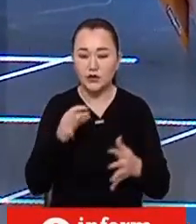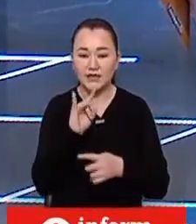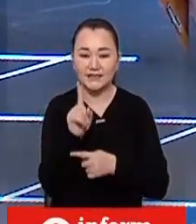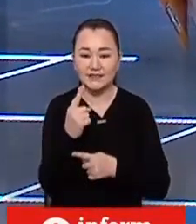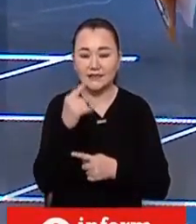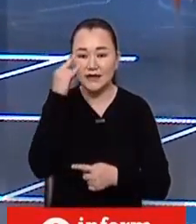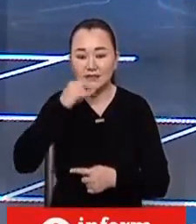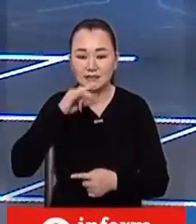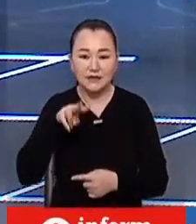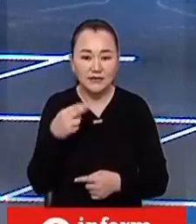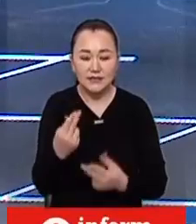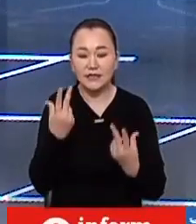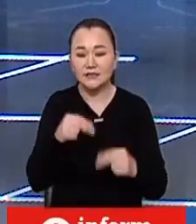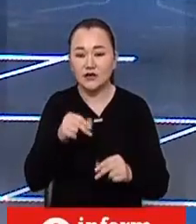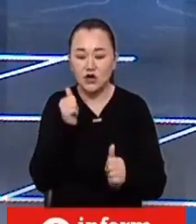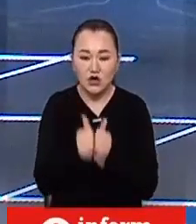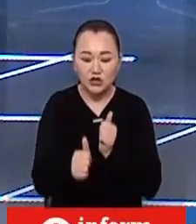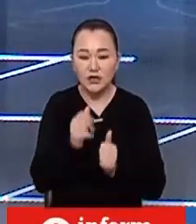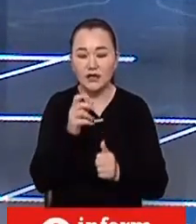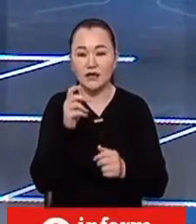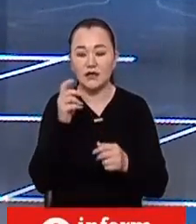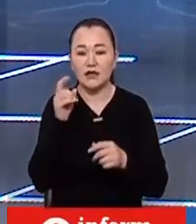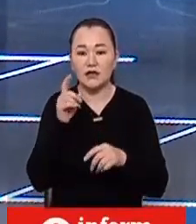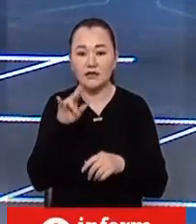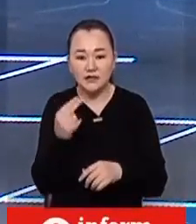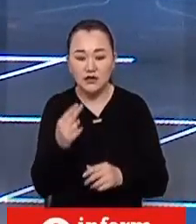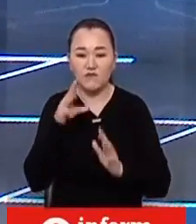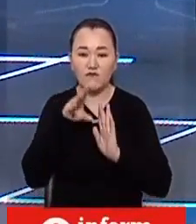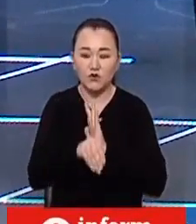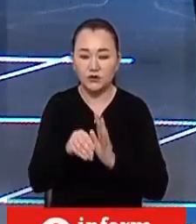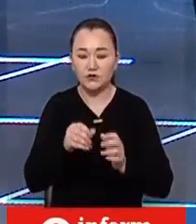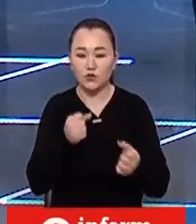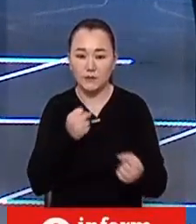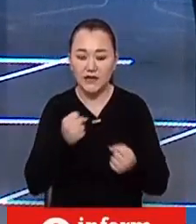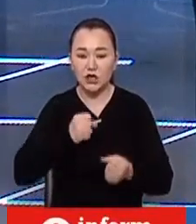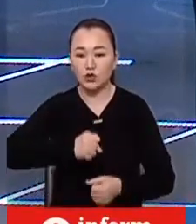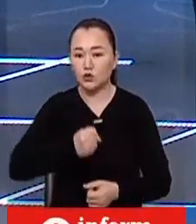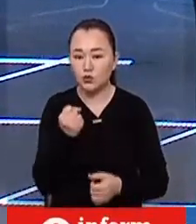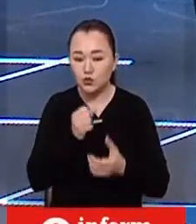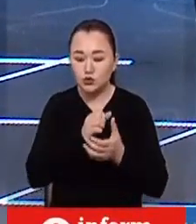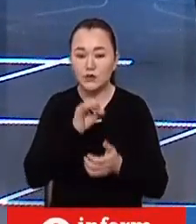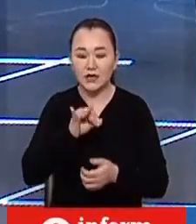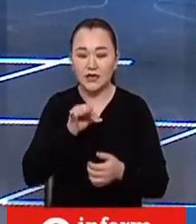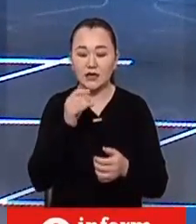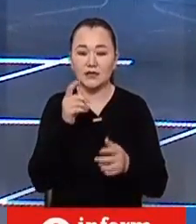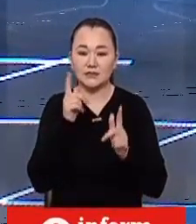единой казахской нации, где каждый этнос вносит свой бесценный вклад в укрепление дружбы, гармонии и согласия. Спасибо.